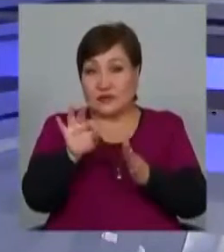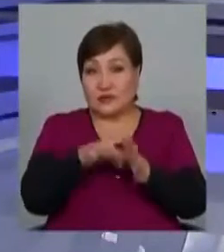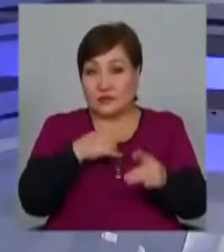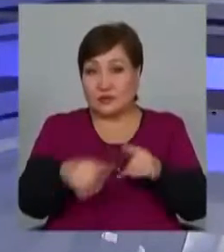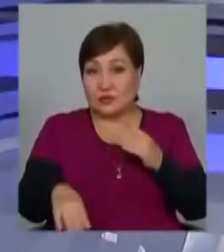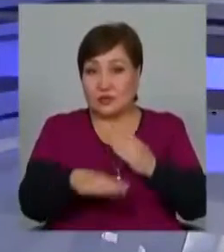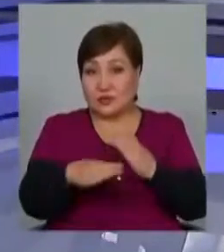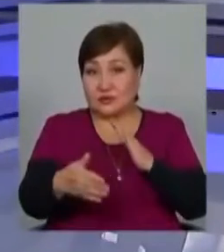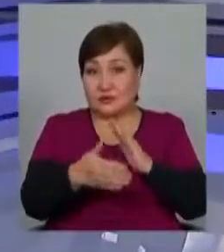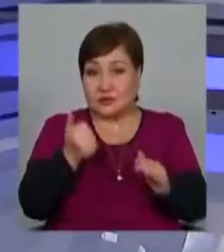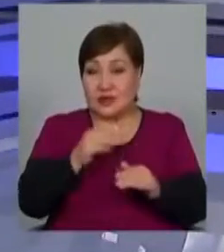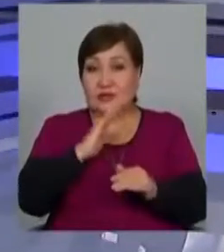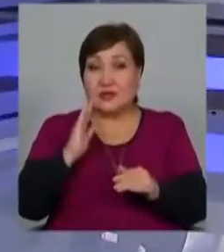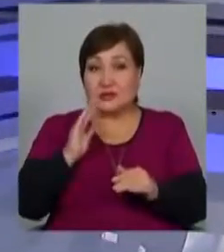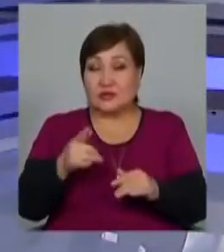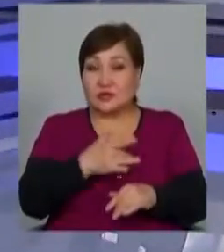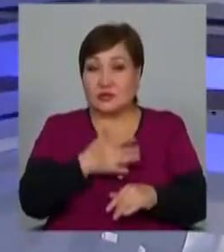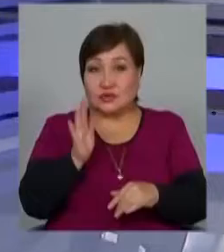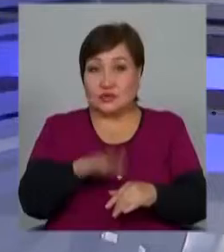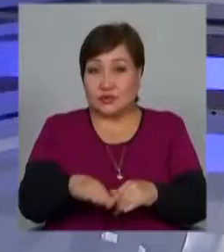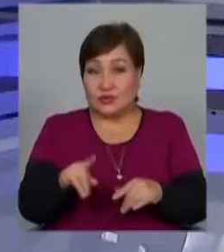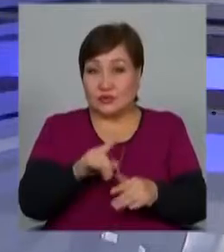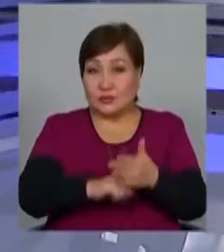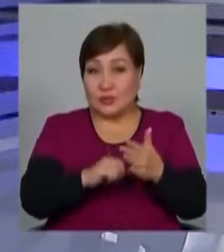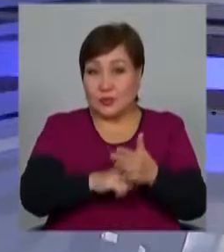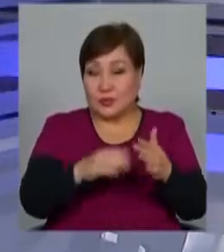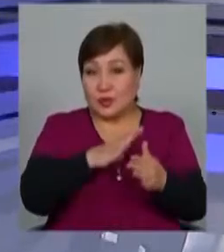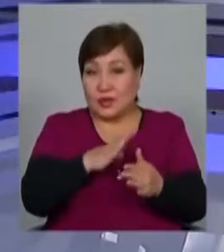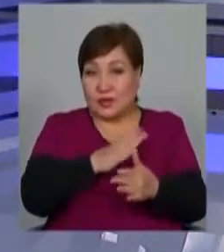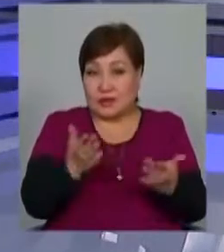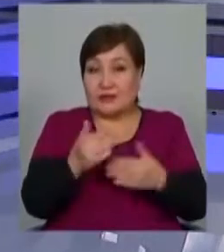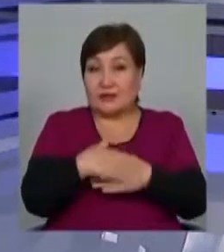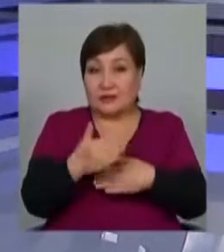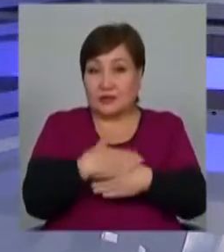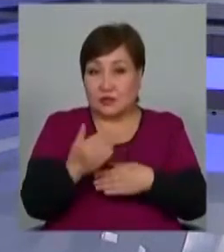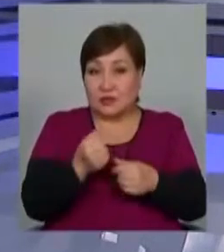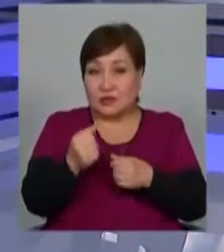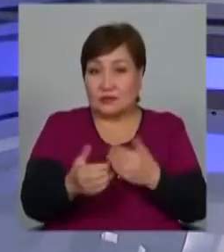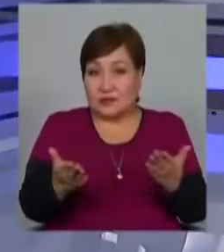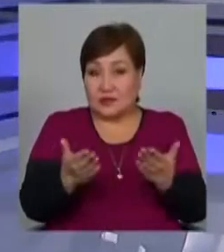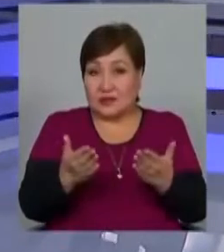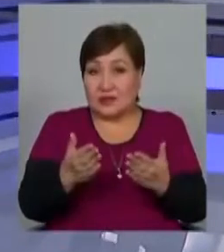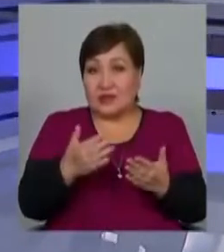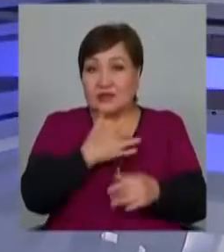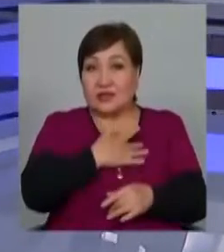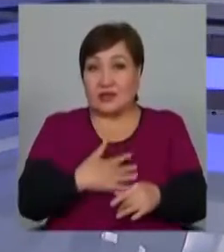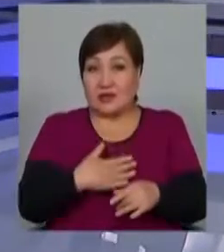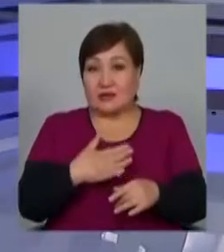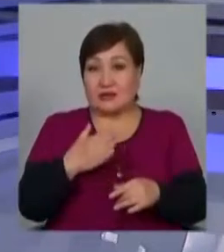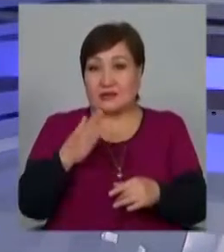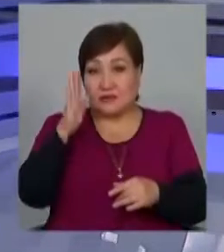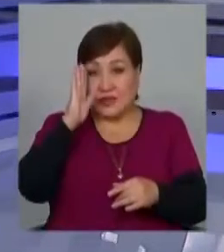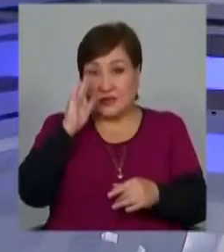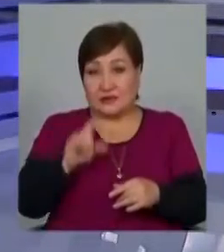мұндай қатыгездікке итермелегеніне, оған қандай жаза тағайындалмақ? Өлім аузынан қалған баланың денсаулығы қалай? Жанар Ғаниқызы біліп